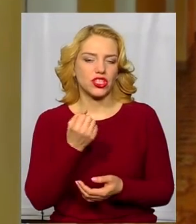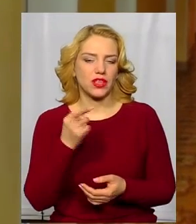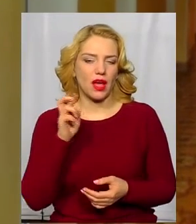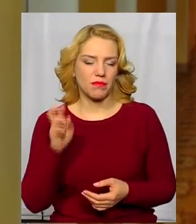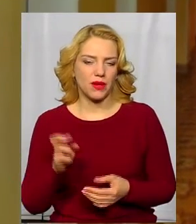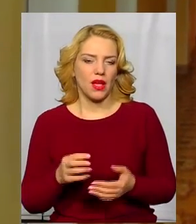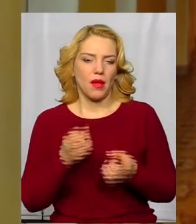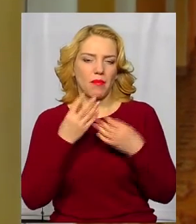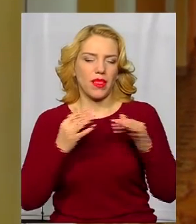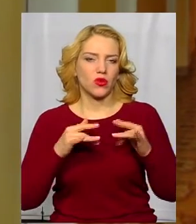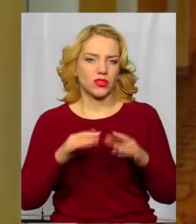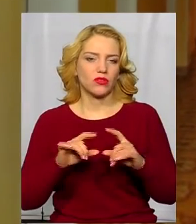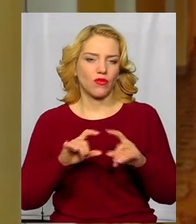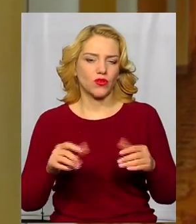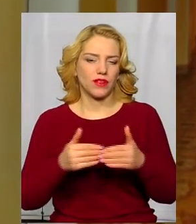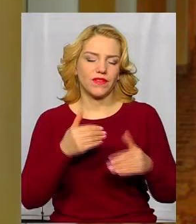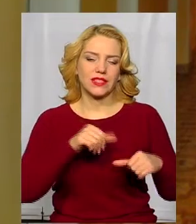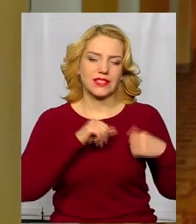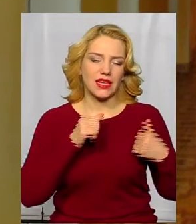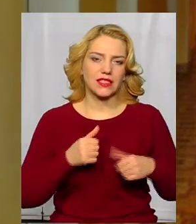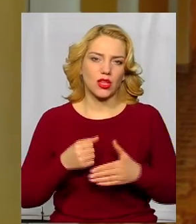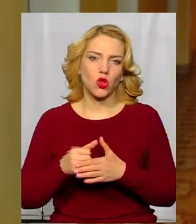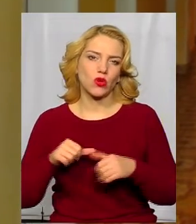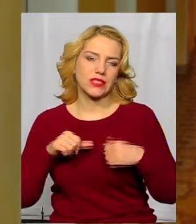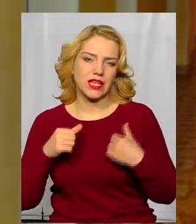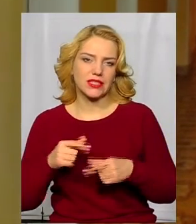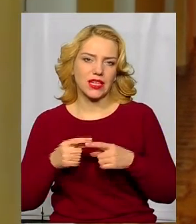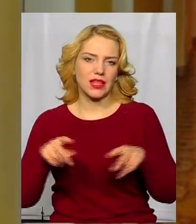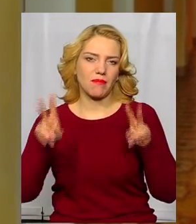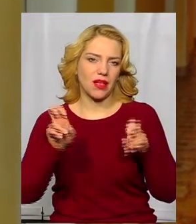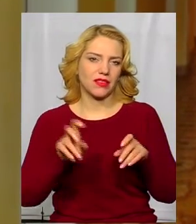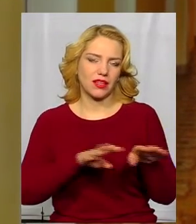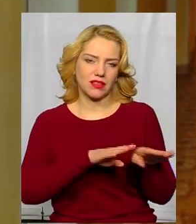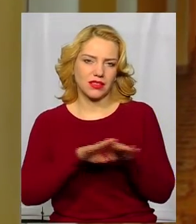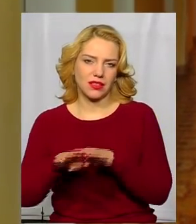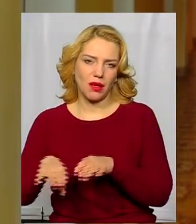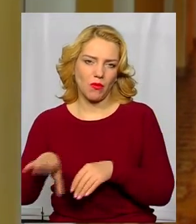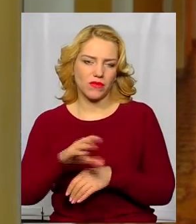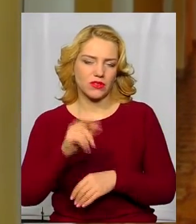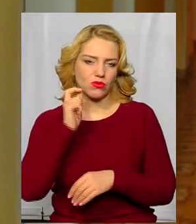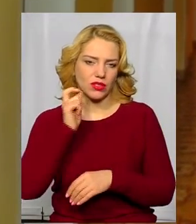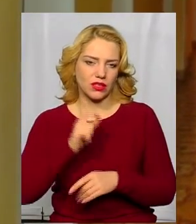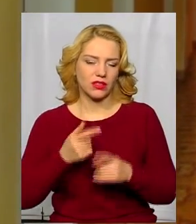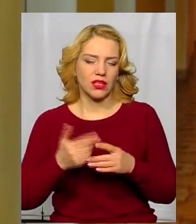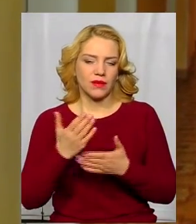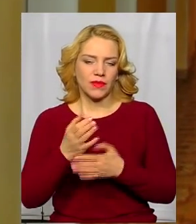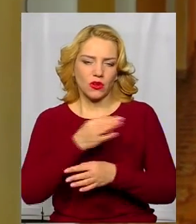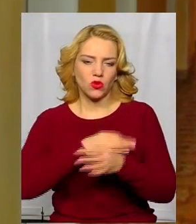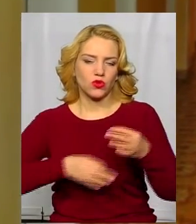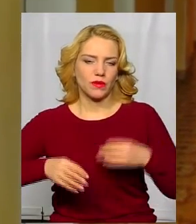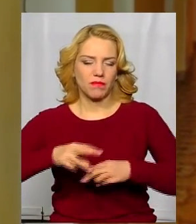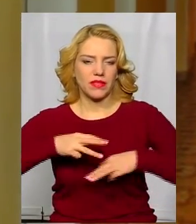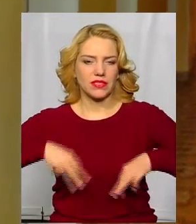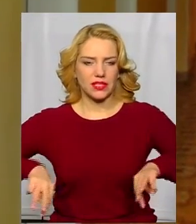«Серце до серця». Ця тематика вона є однаковою по всій Україні, і вони проводять консультації із Міністерством